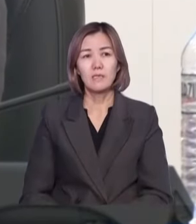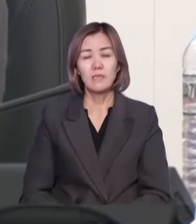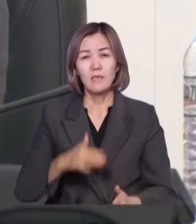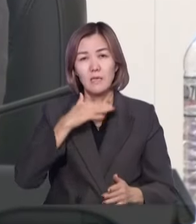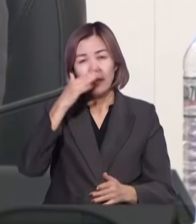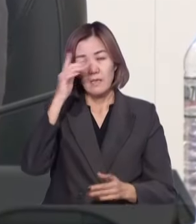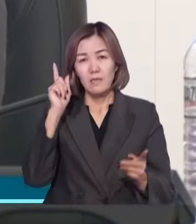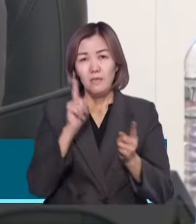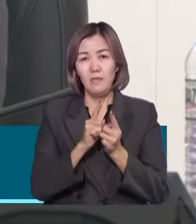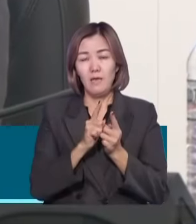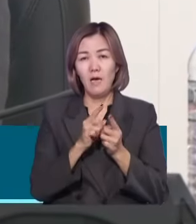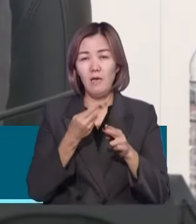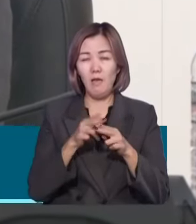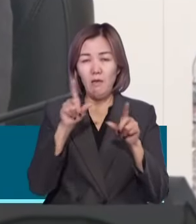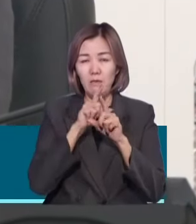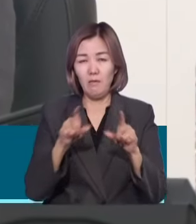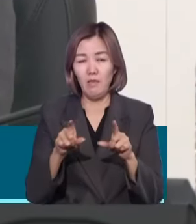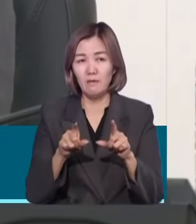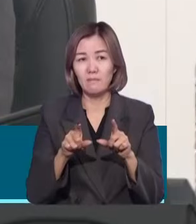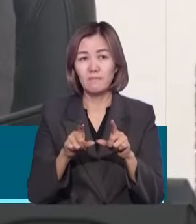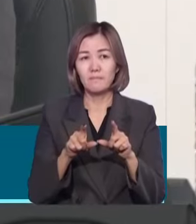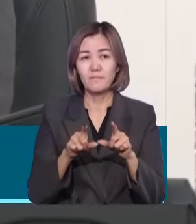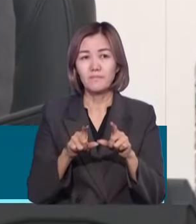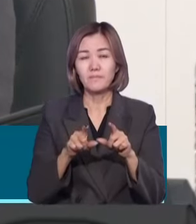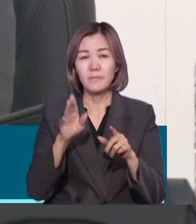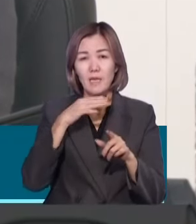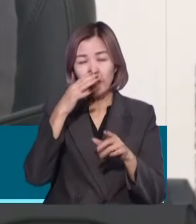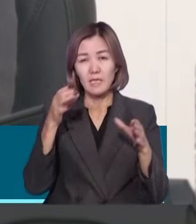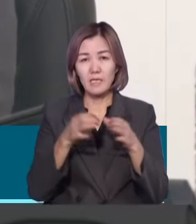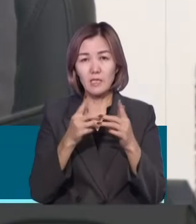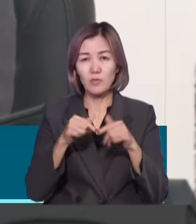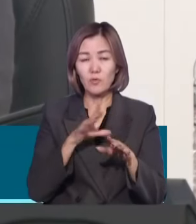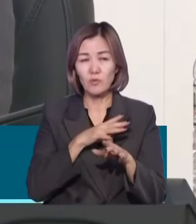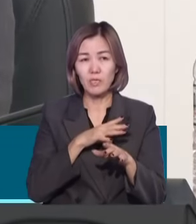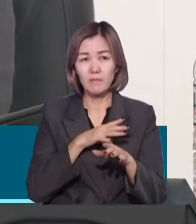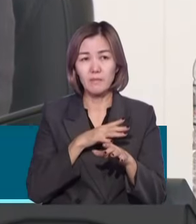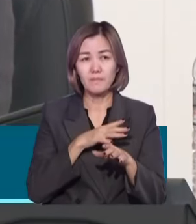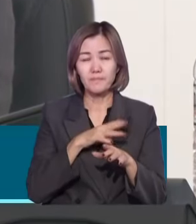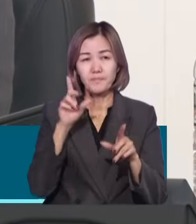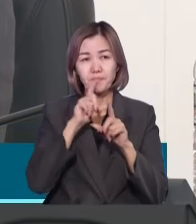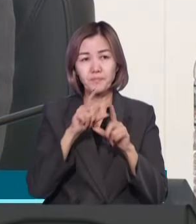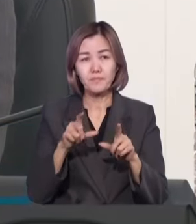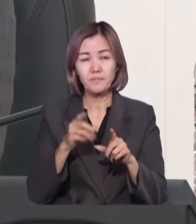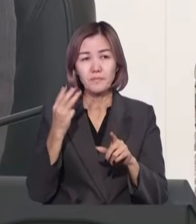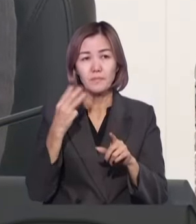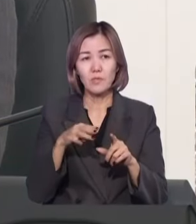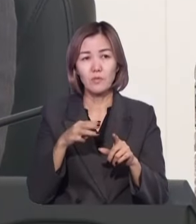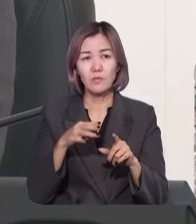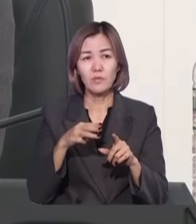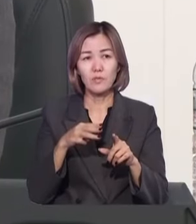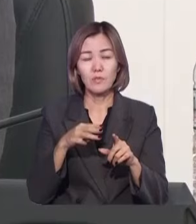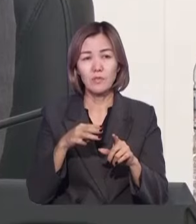кездесулерді өткізіп, сол мектептің жанынан әкелер кеңесін құрып жатырмыз. Соның 30 мектеп болса тауырында. Біз